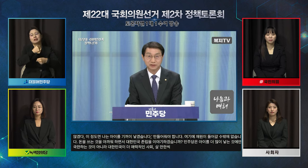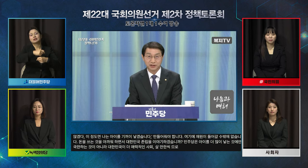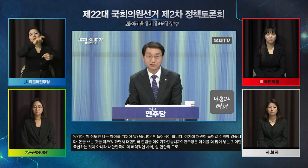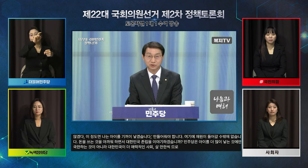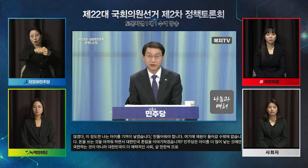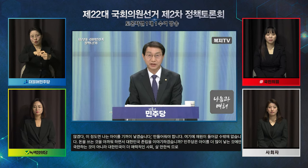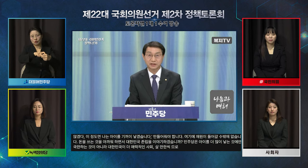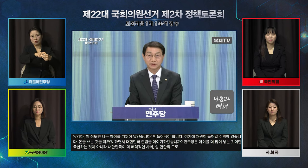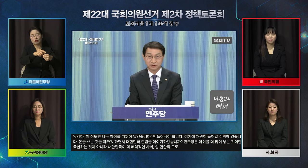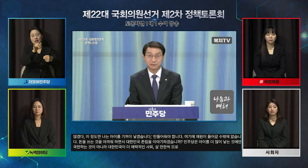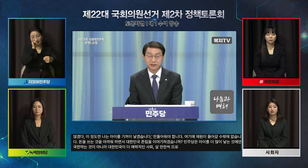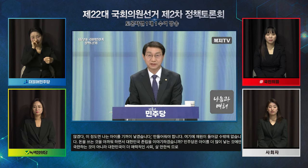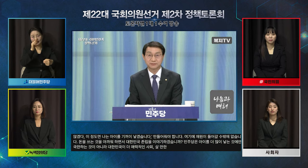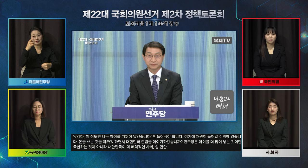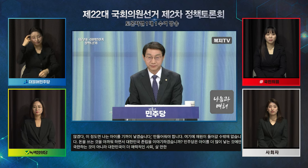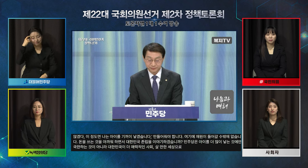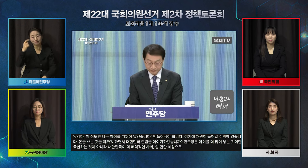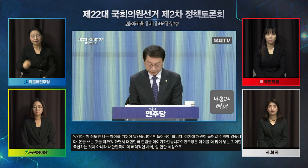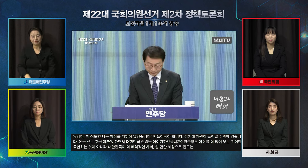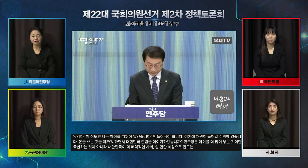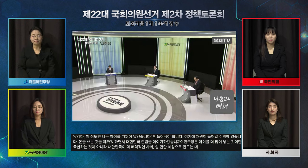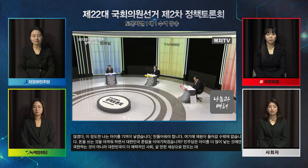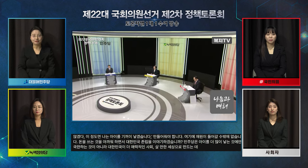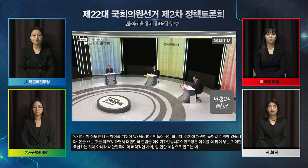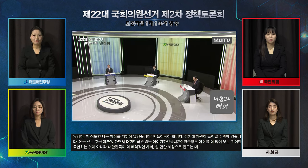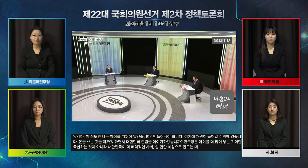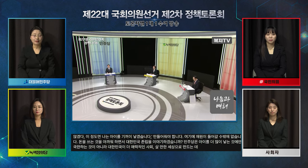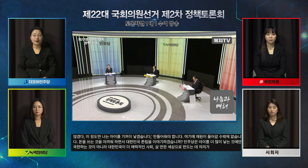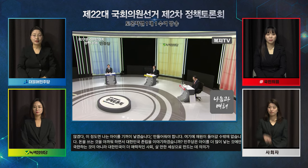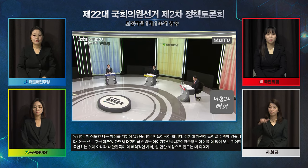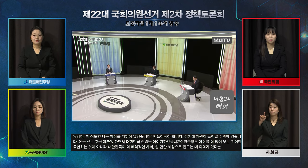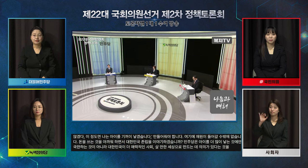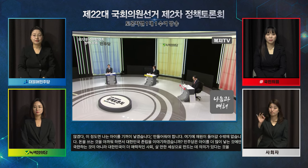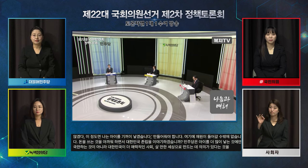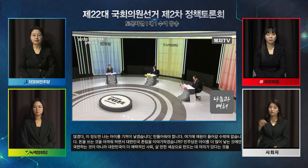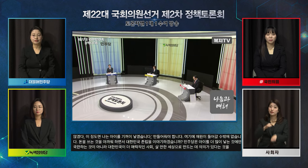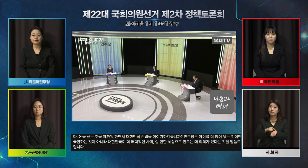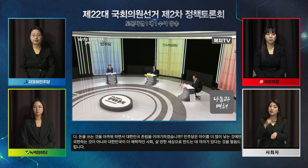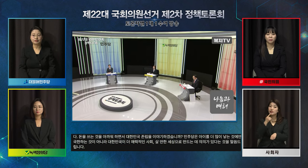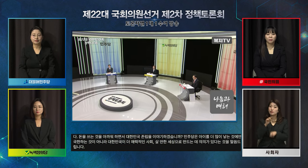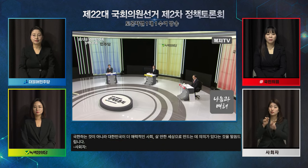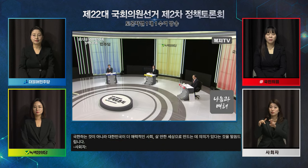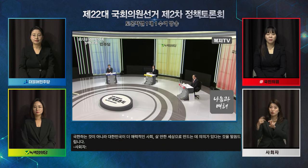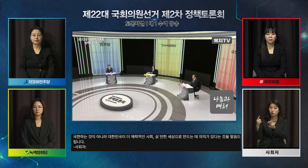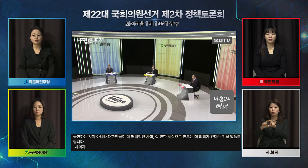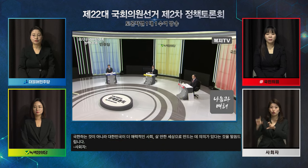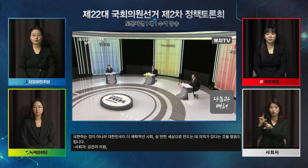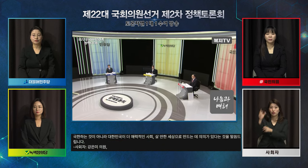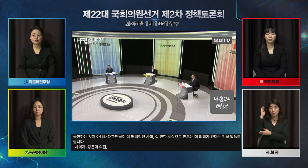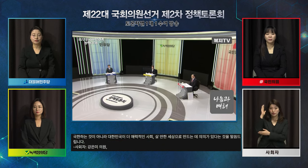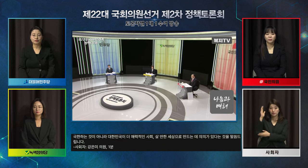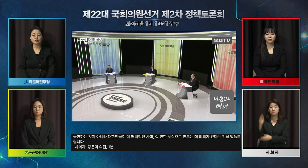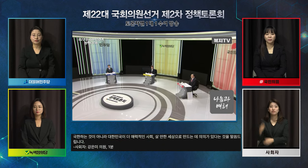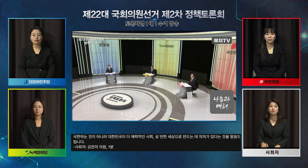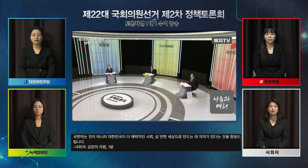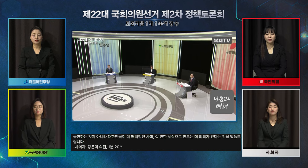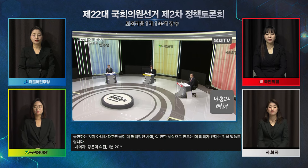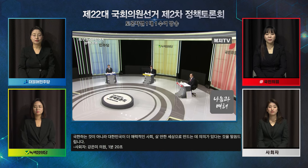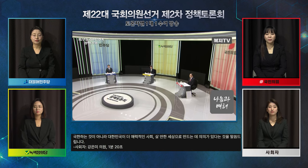한 번 강조해 드립니다. 강희미 의원 1분 20초 남았는데 추가 발언해 주시죠. 네.